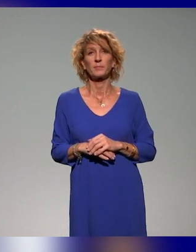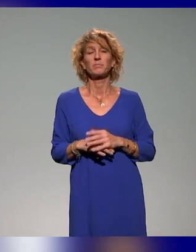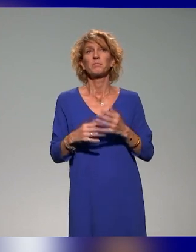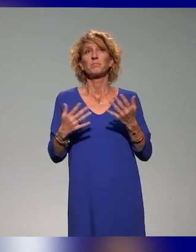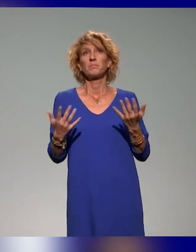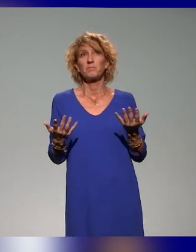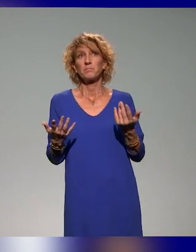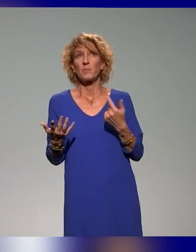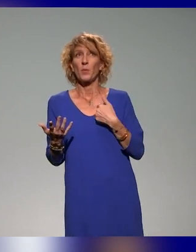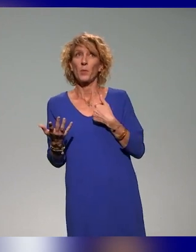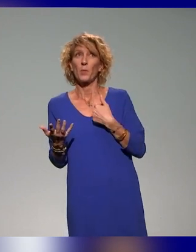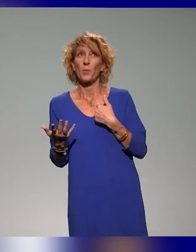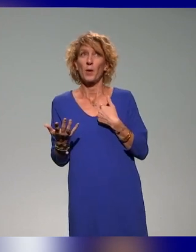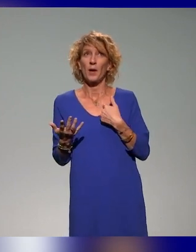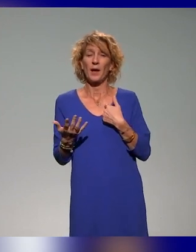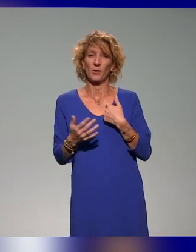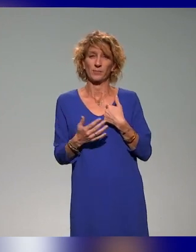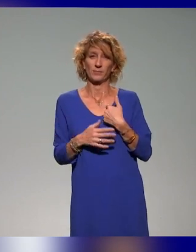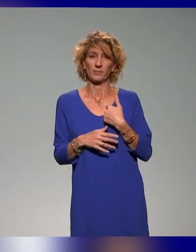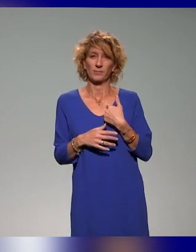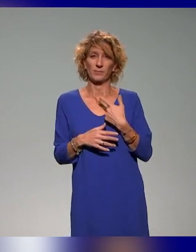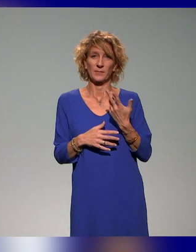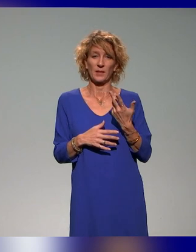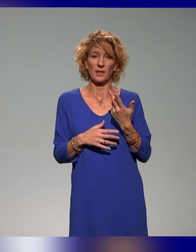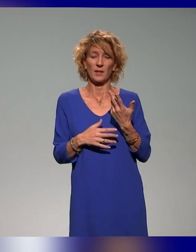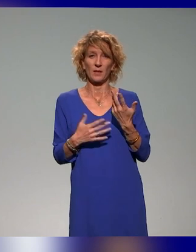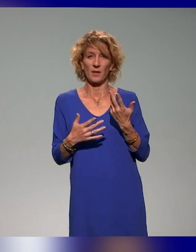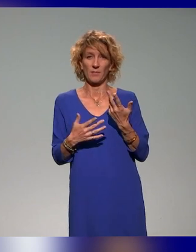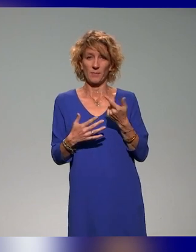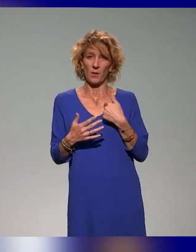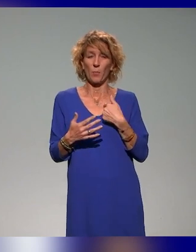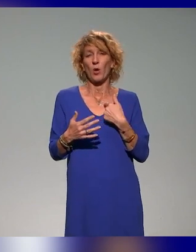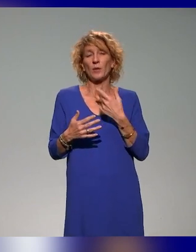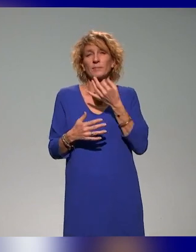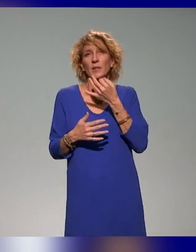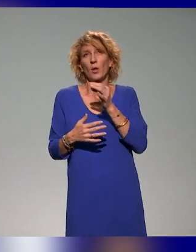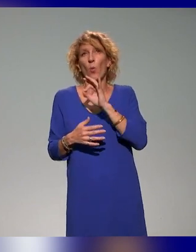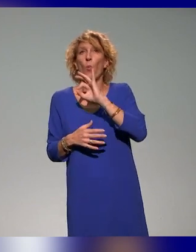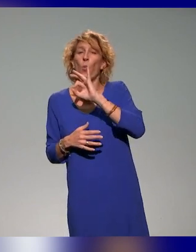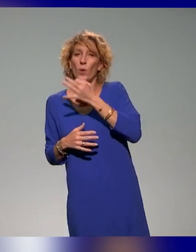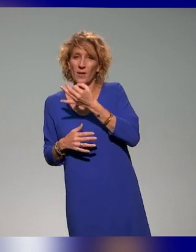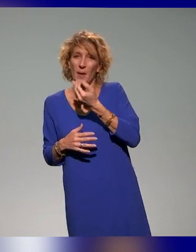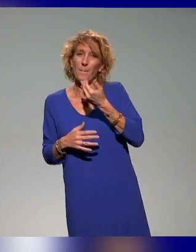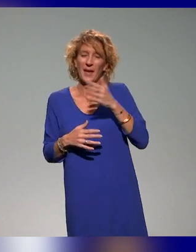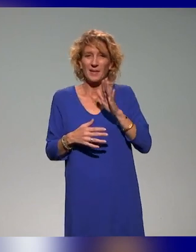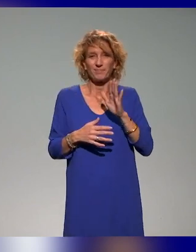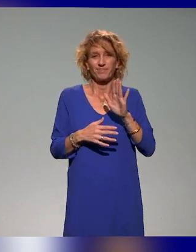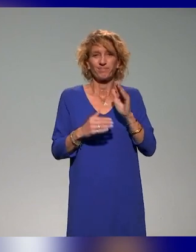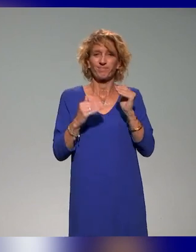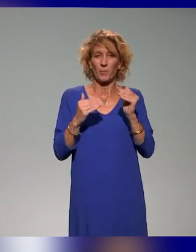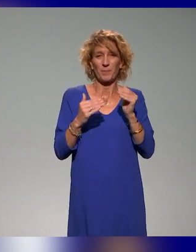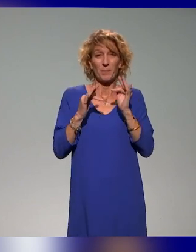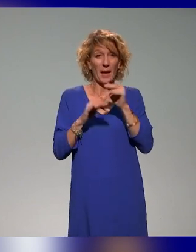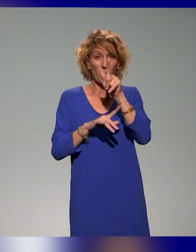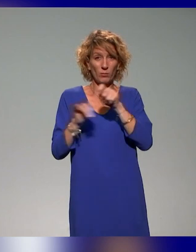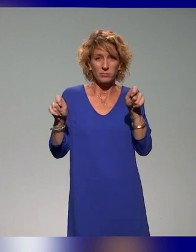Alors, moi, j'ai envie de répondre à deux questions. Une réponse de principe, oui. Une autre réponse qui est peut-être plus compliquée, c'est qu'entre les tests qu'on a